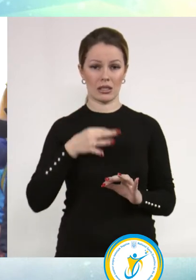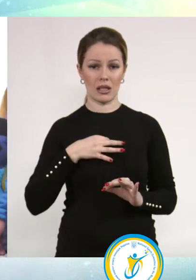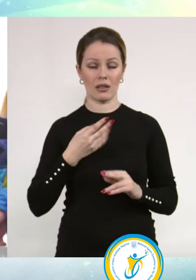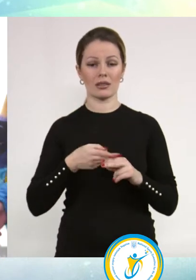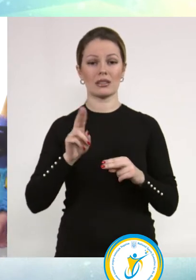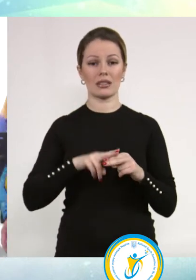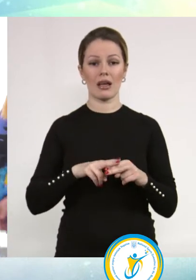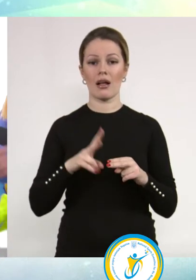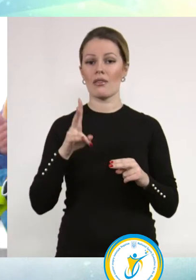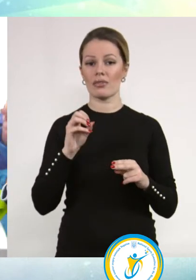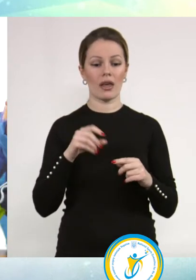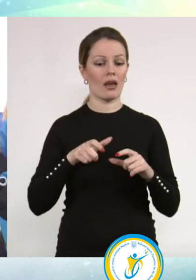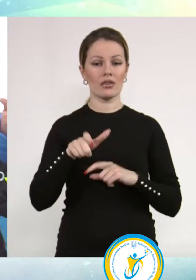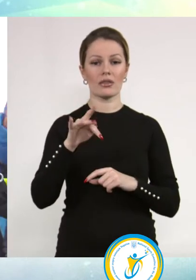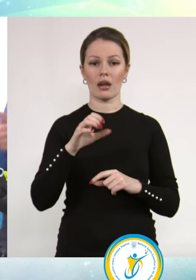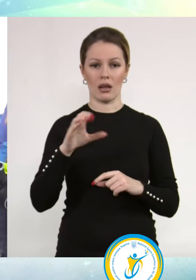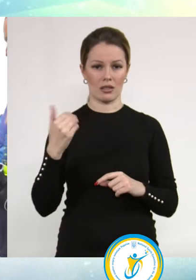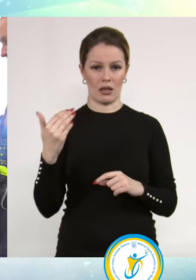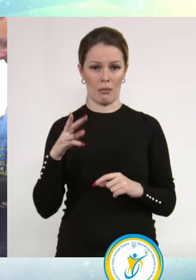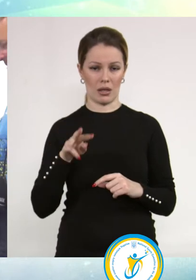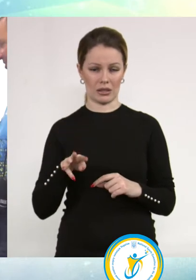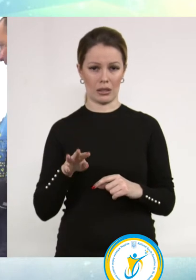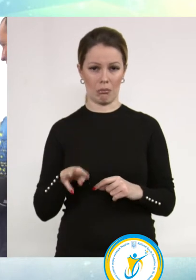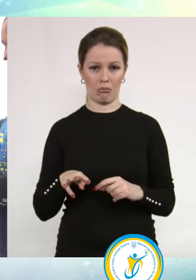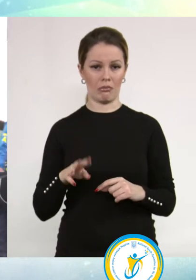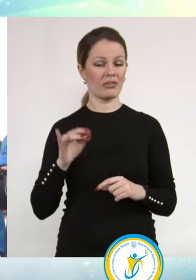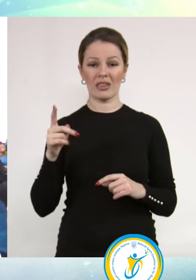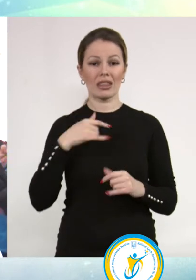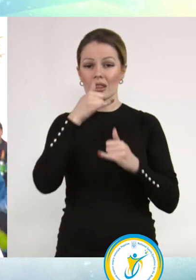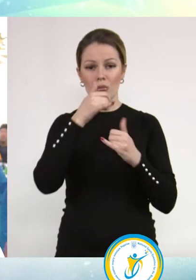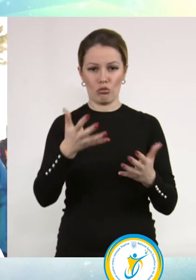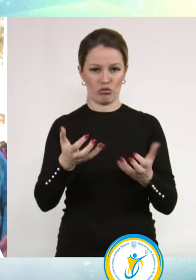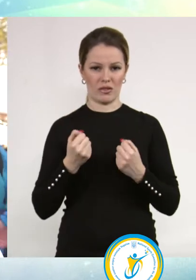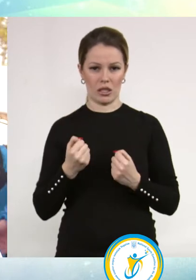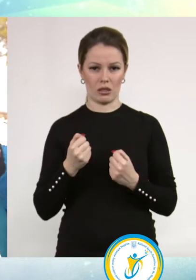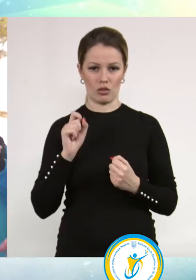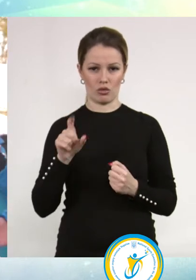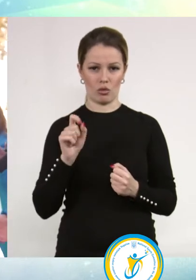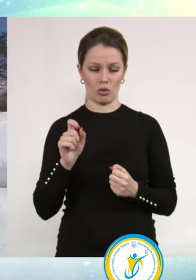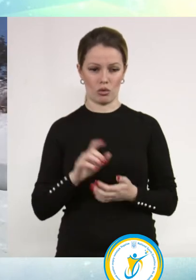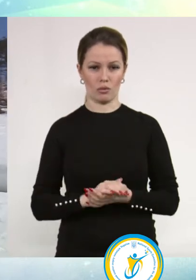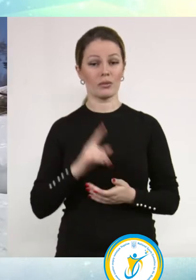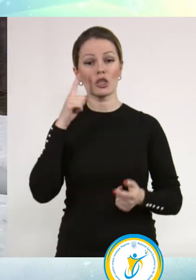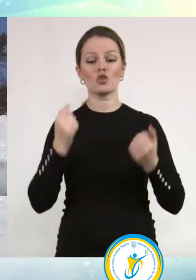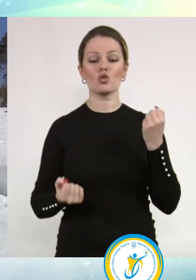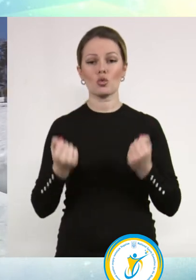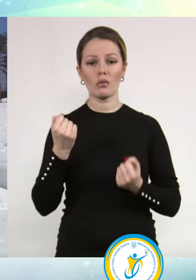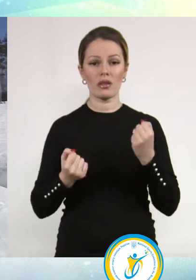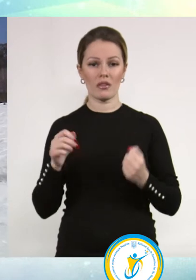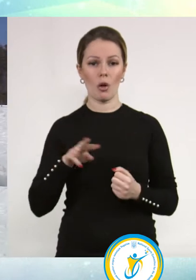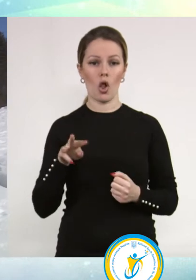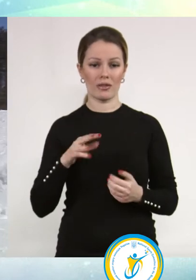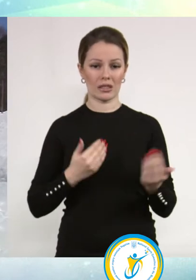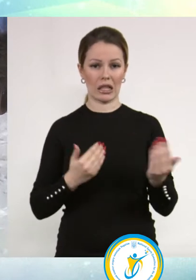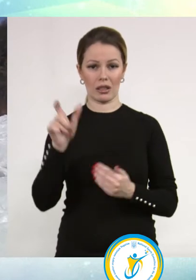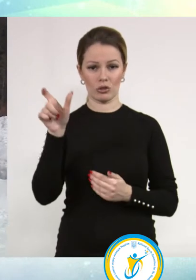сказали, це не траса Макса. Він тут не візьме золото. Сумніви миколаївський